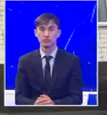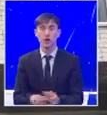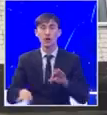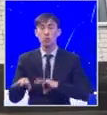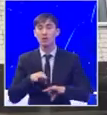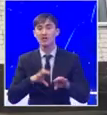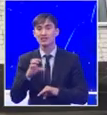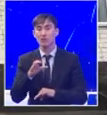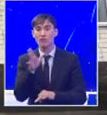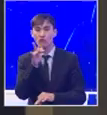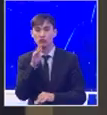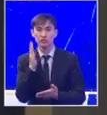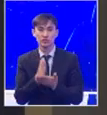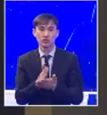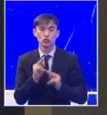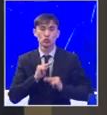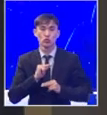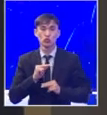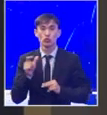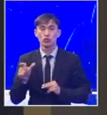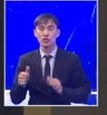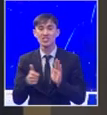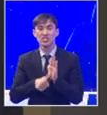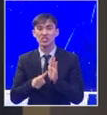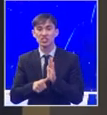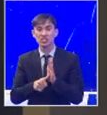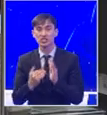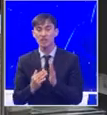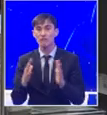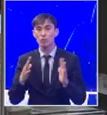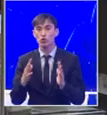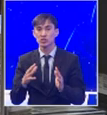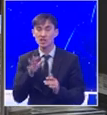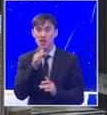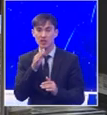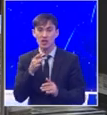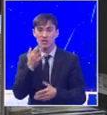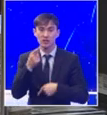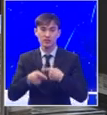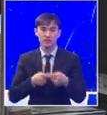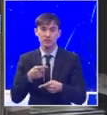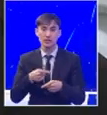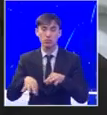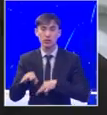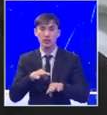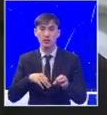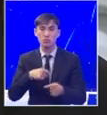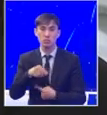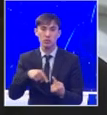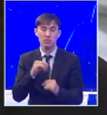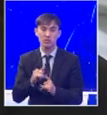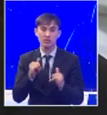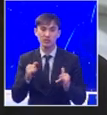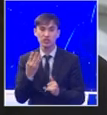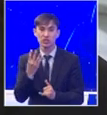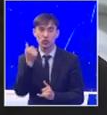Проект «Серебряный возраст» предусматривает трудоустройство людей от 60 лет. Он вошел в национальный проект по развитию предпринимательства на ближайшие